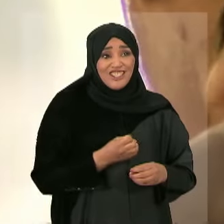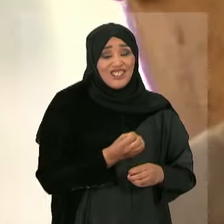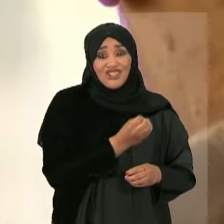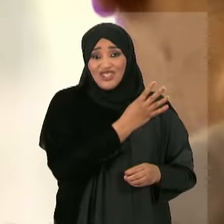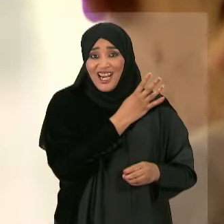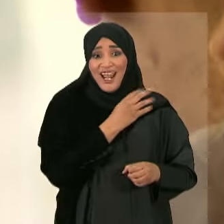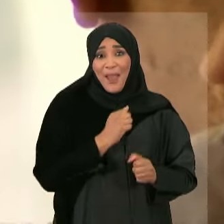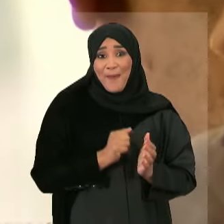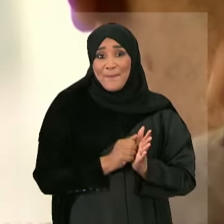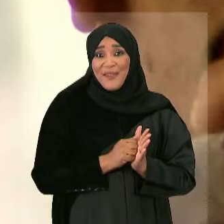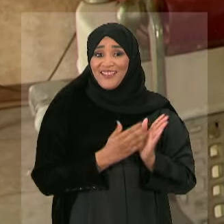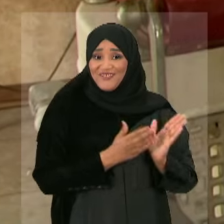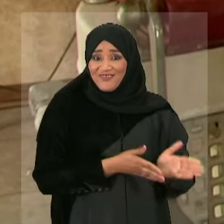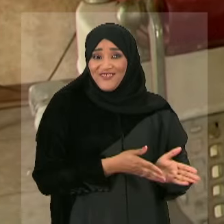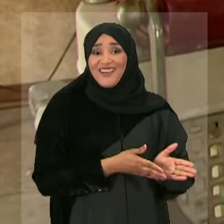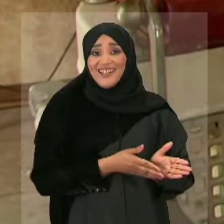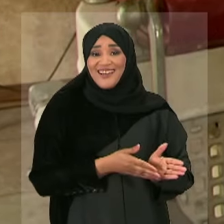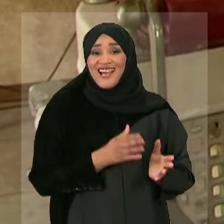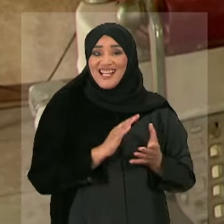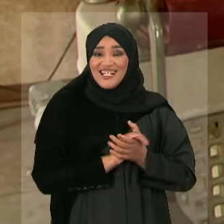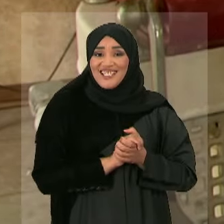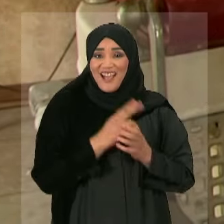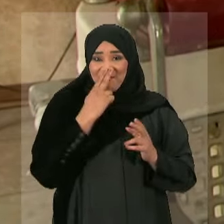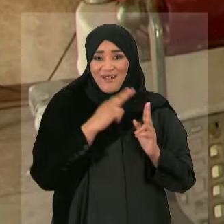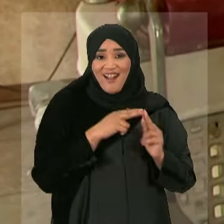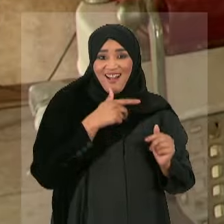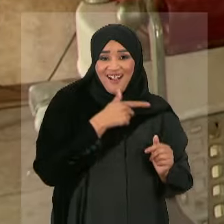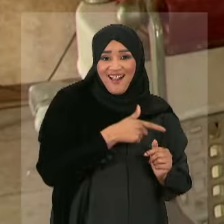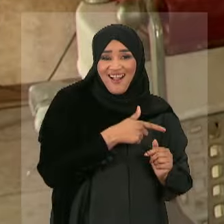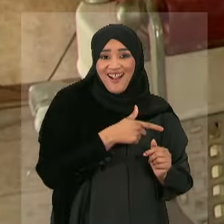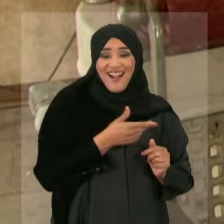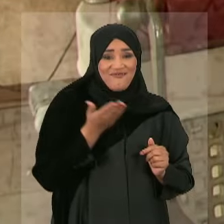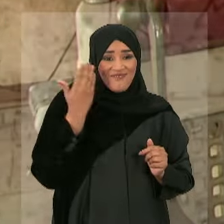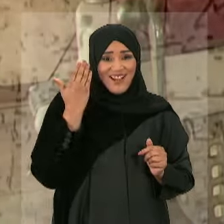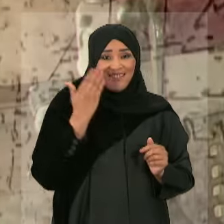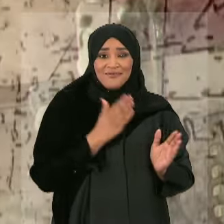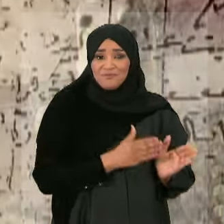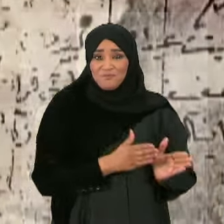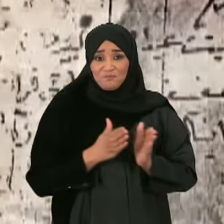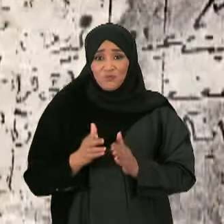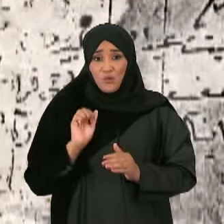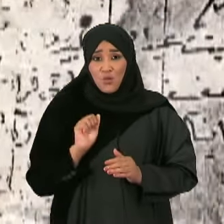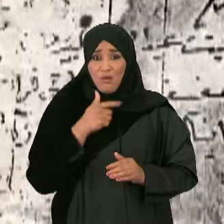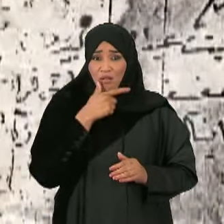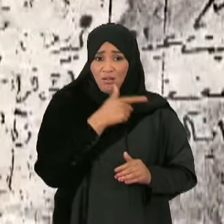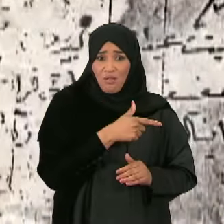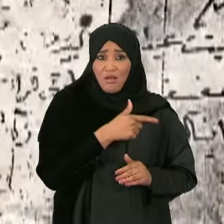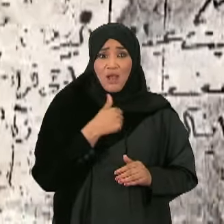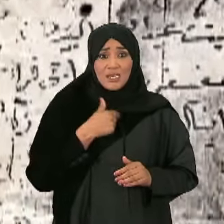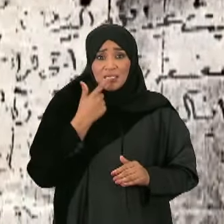كنت طالع فوق عند الجردوش. عمري الحقيقي بالضبط بعرفوش. بس أنا تعمدت